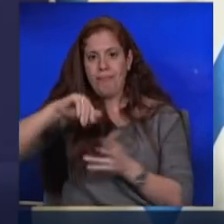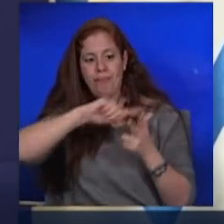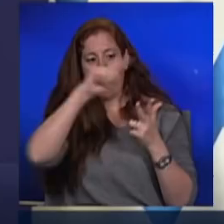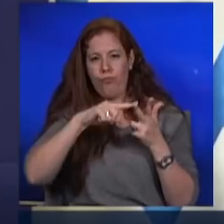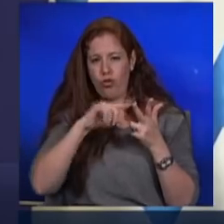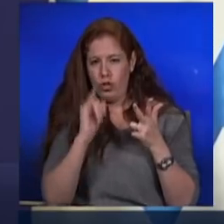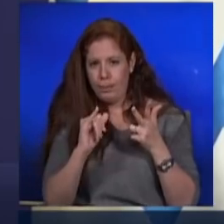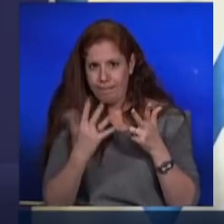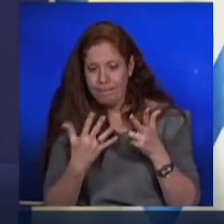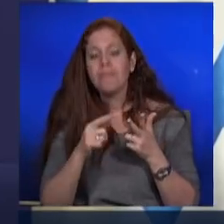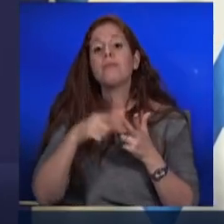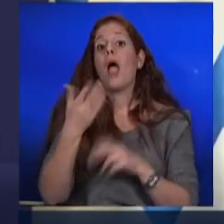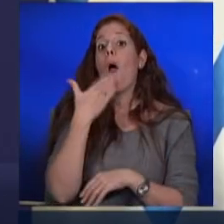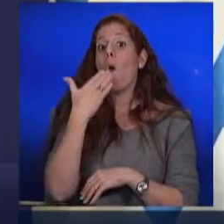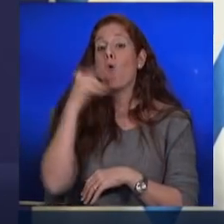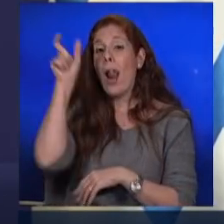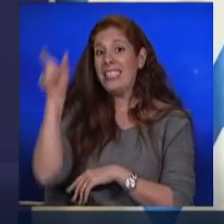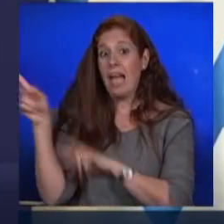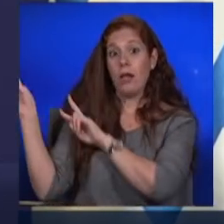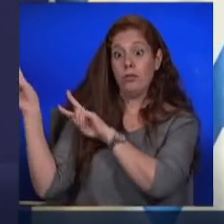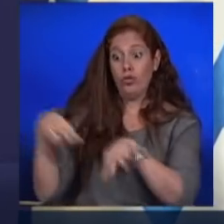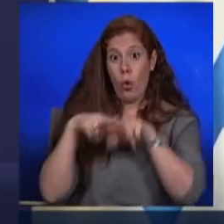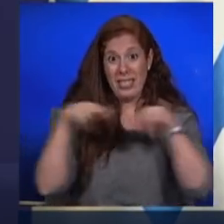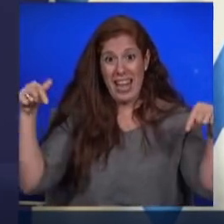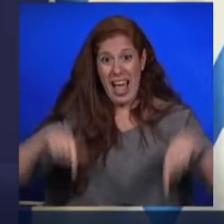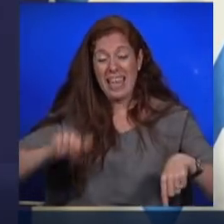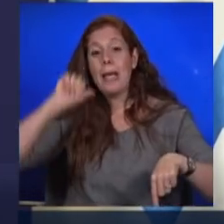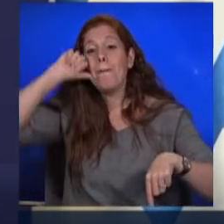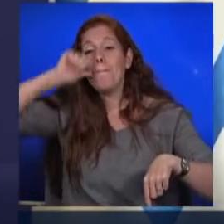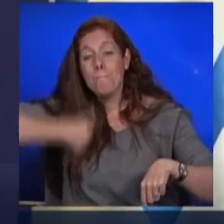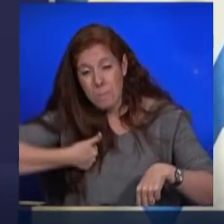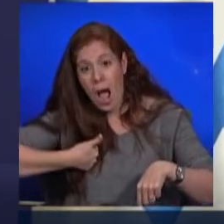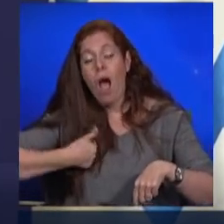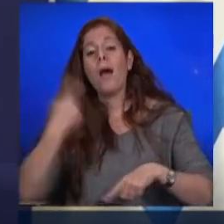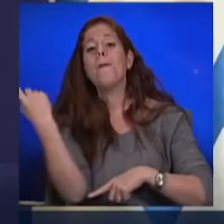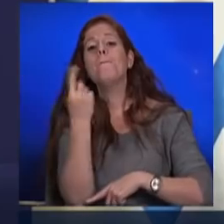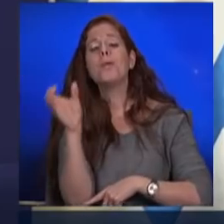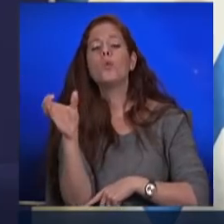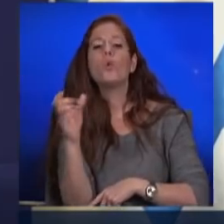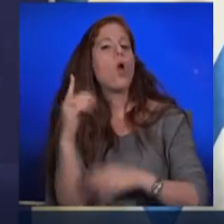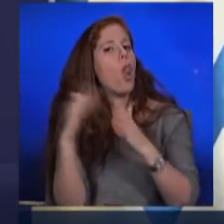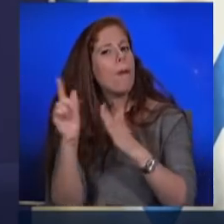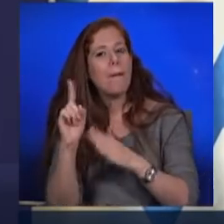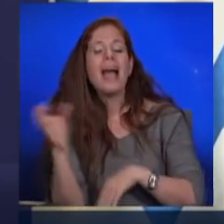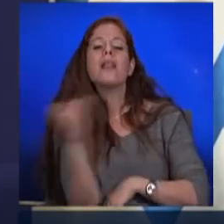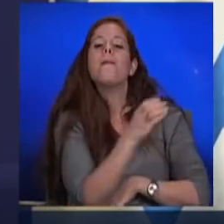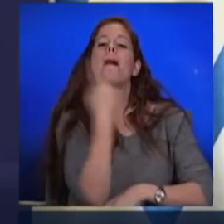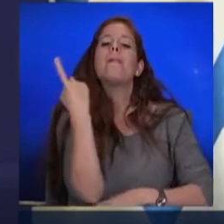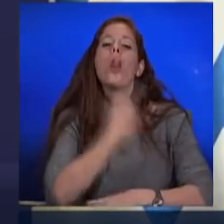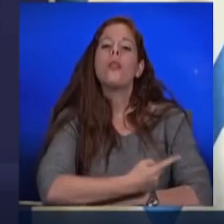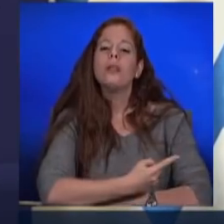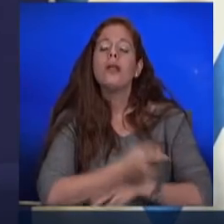כל ישראלי ששב ארצה ייכנס מחר לבידוד במלונית. אנחנו מאפשרים לכל ישראלי לחזור